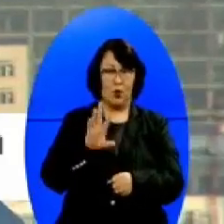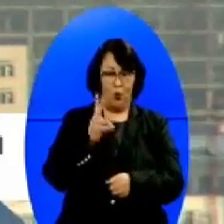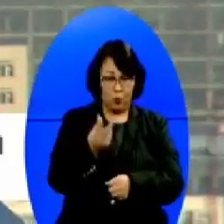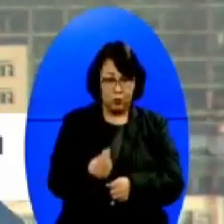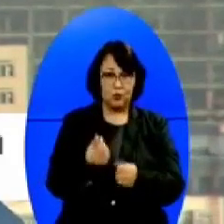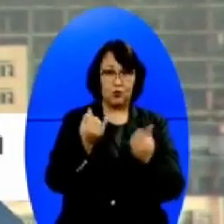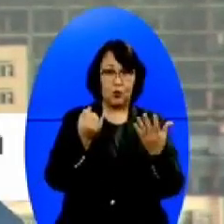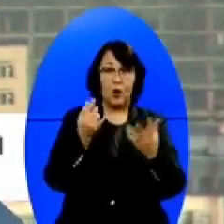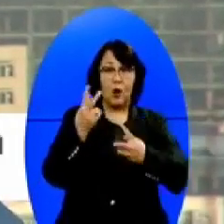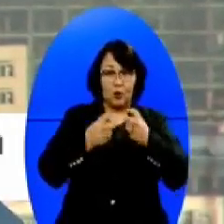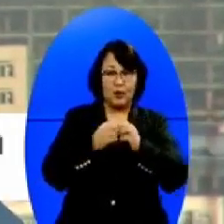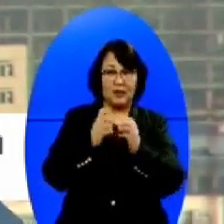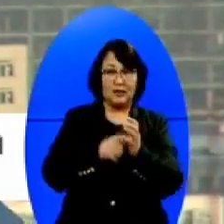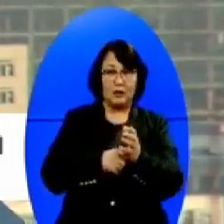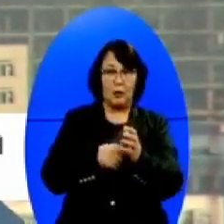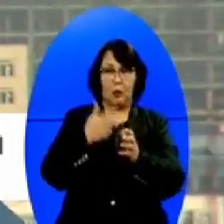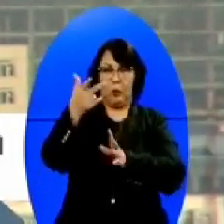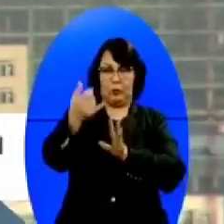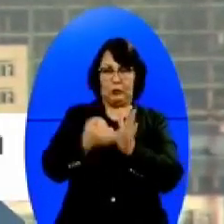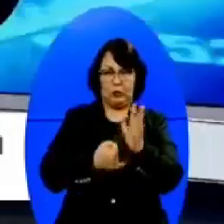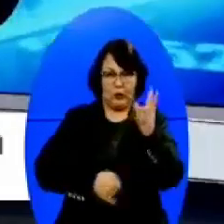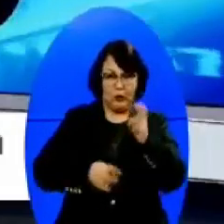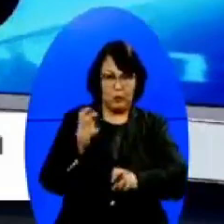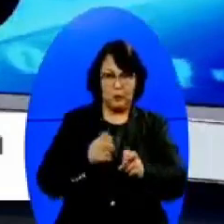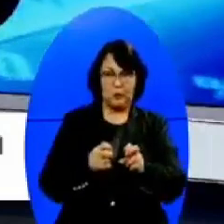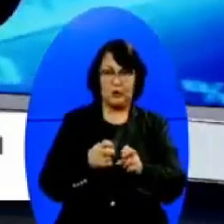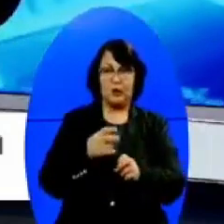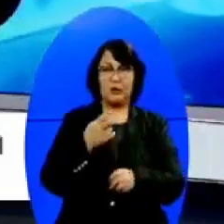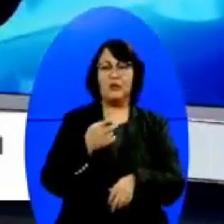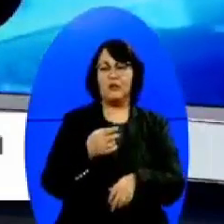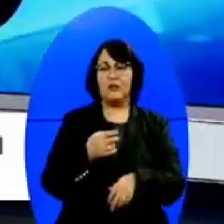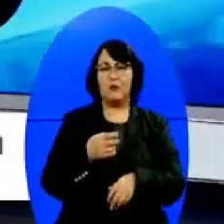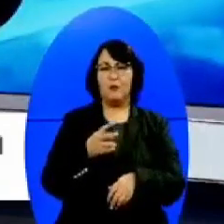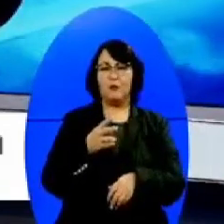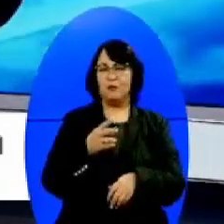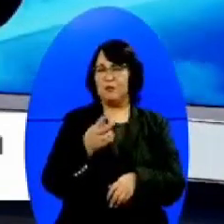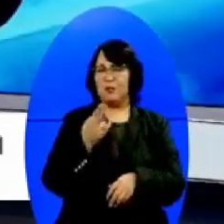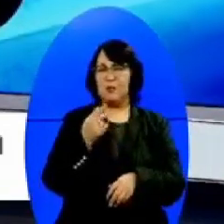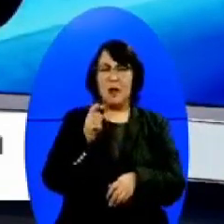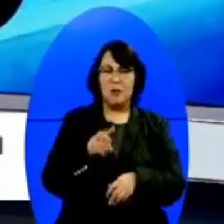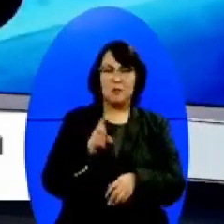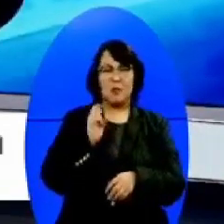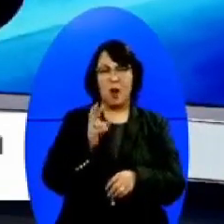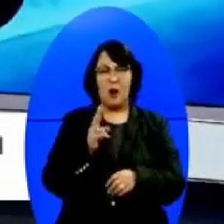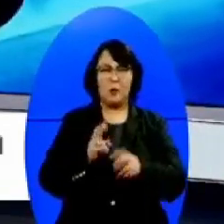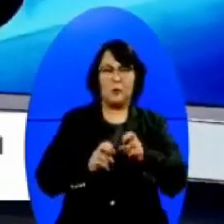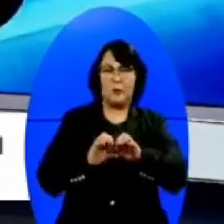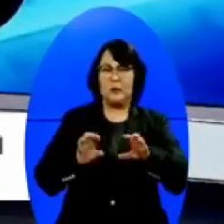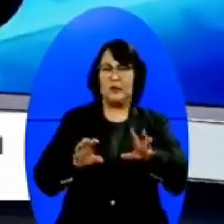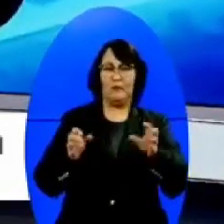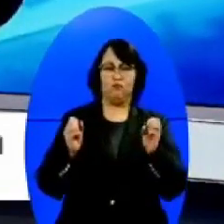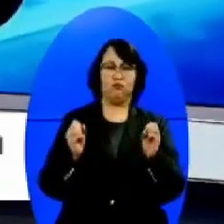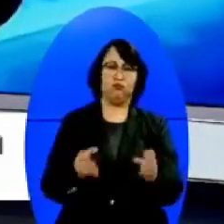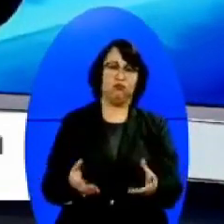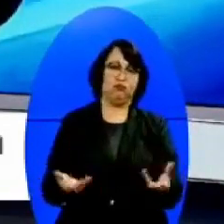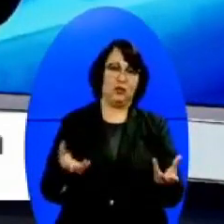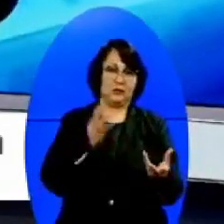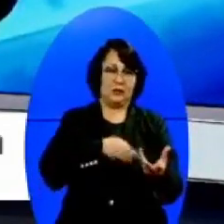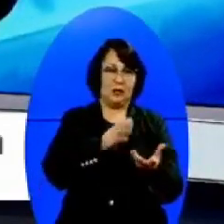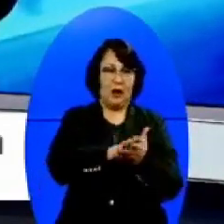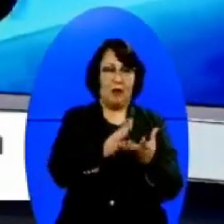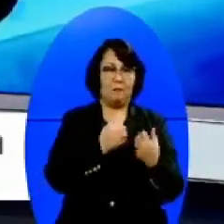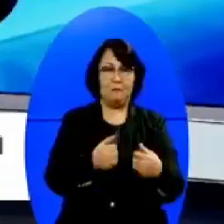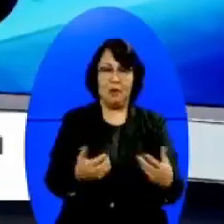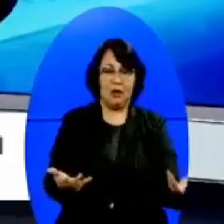хангалттай байсан гэж үздэг. За үүний улмаас зах зээлд нийлүүлэлтийн илүүдэл гарч бүгд алдагдалт орж исэн. За бетон зурмгийн үйлдвэр байгуулахад